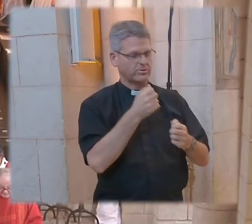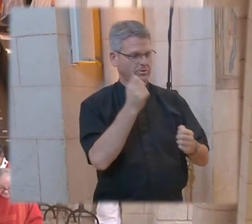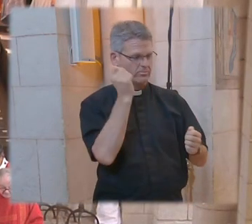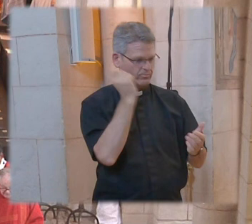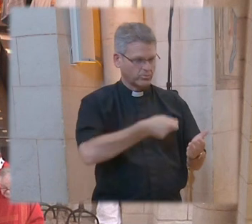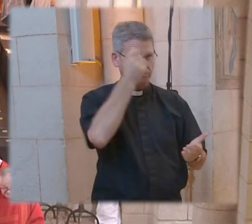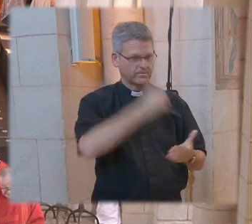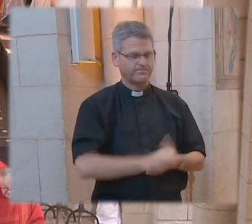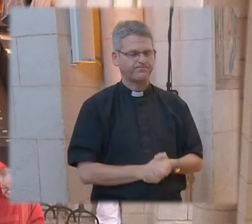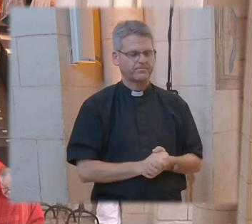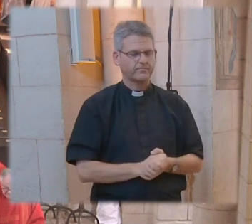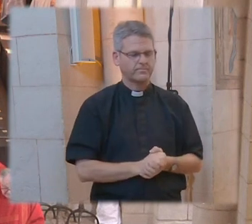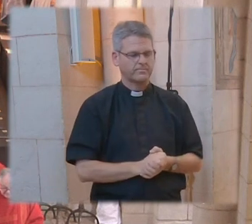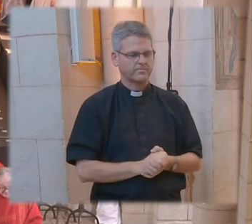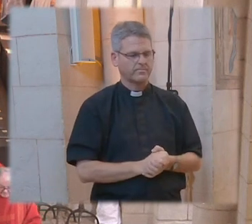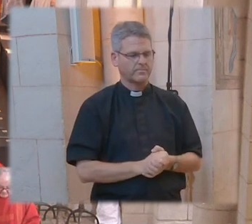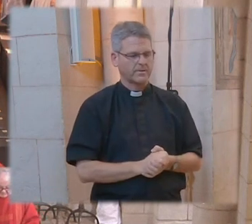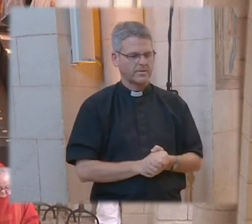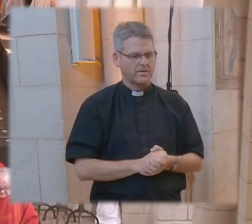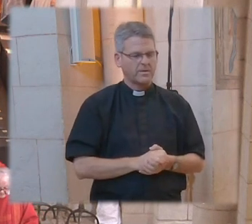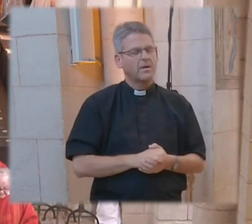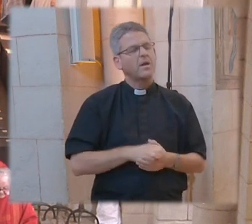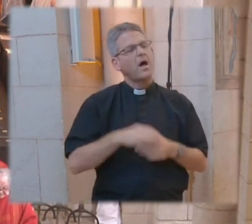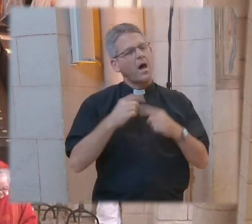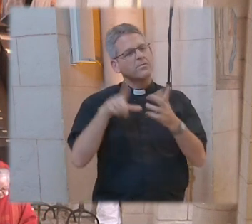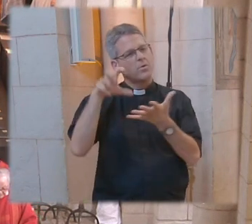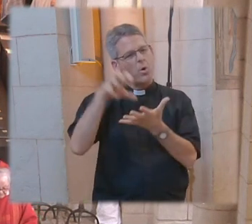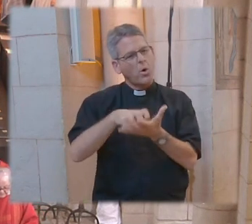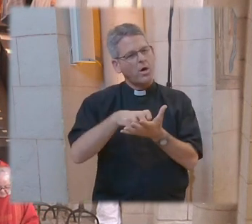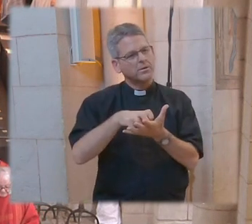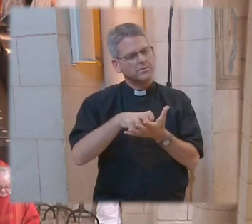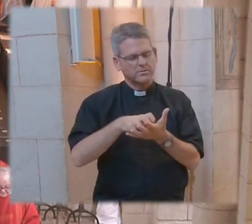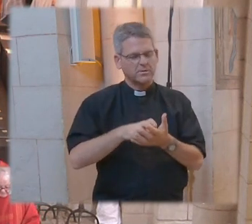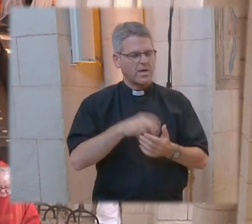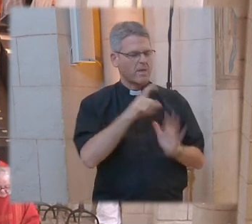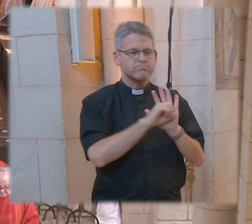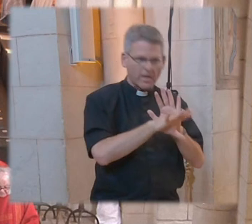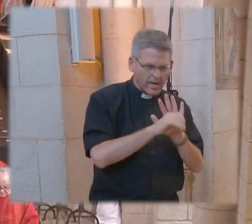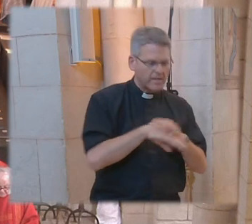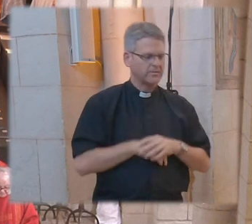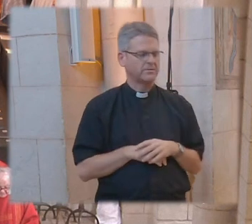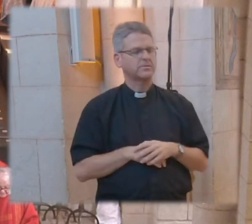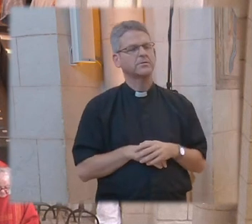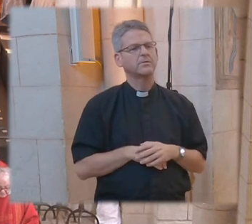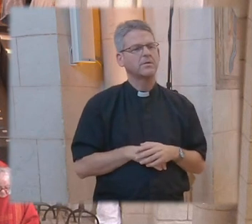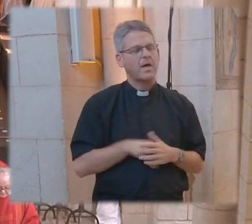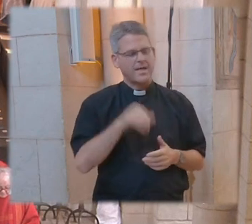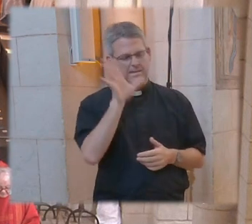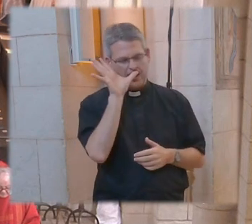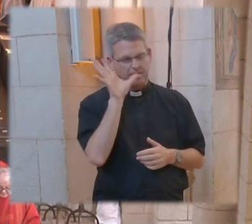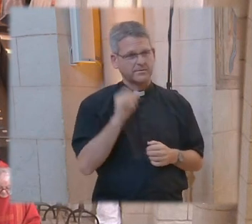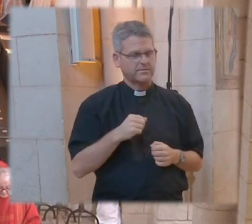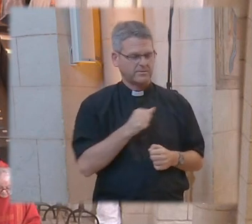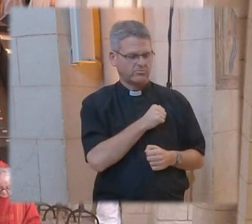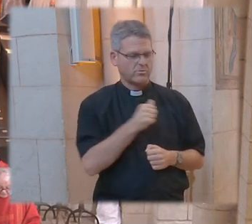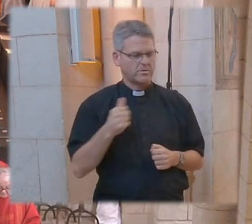Nach einer Predigt in Branitz, in der er Nazi-Offiziere den Märtyrersoldaten der